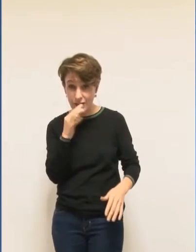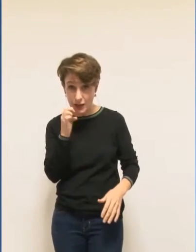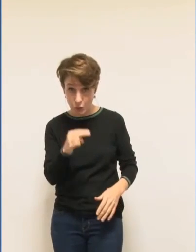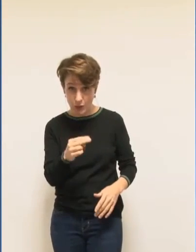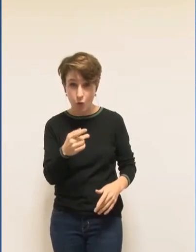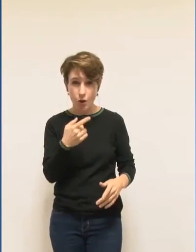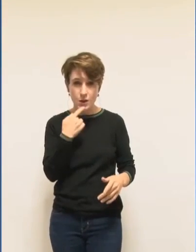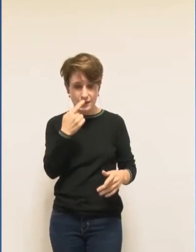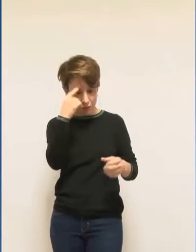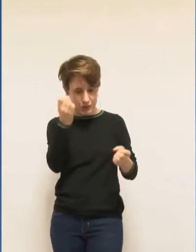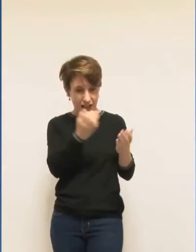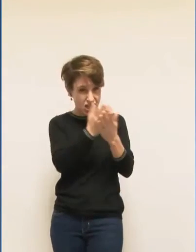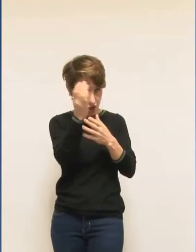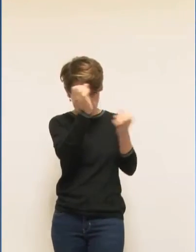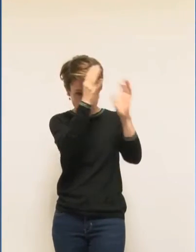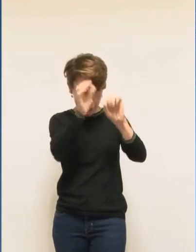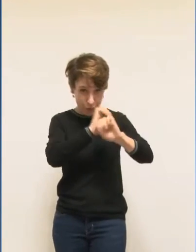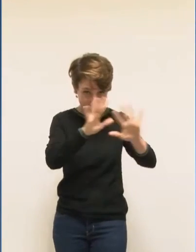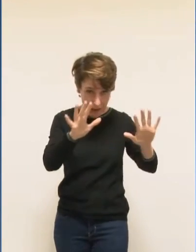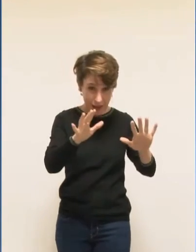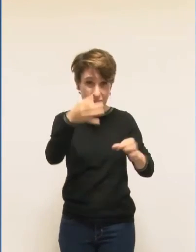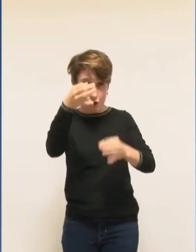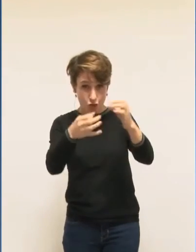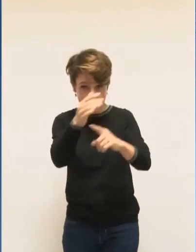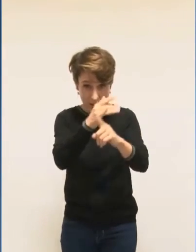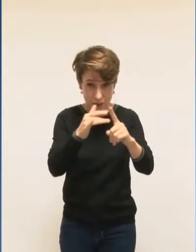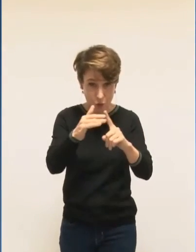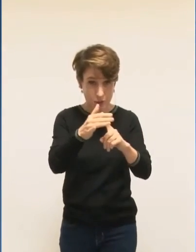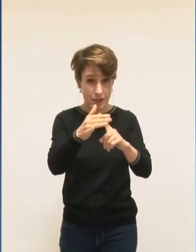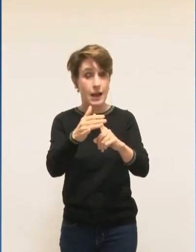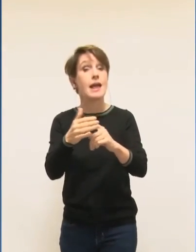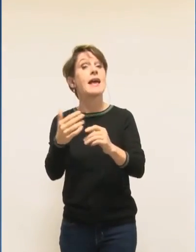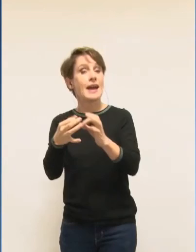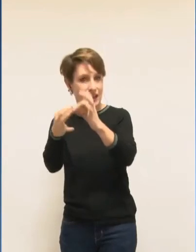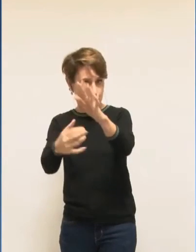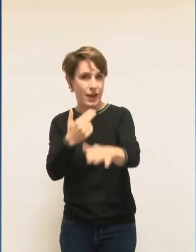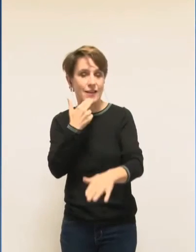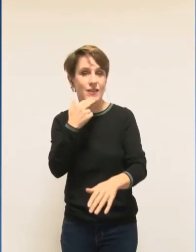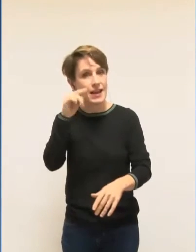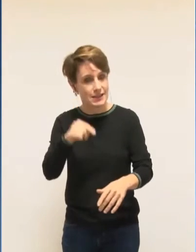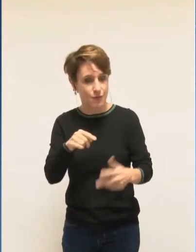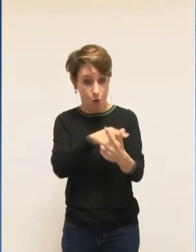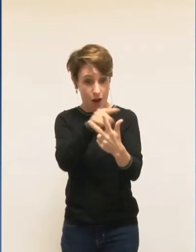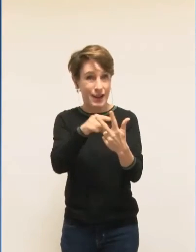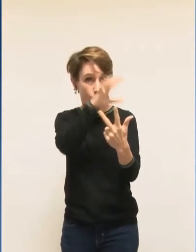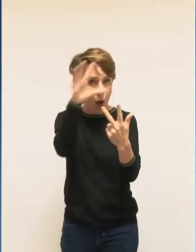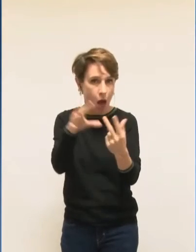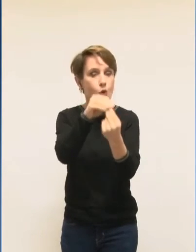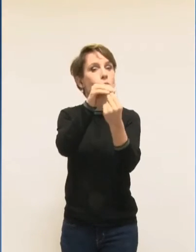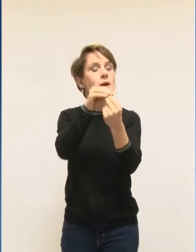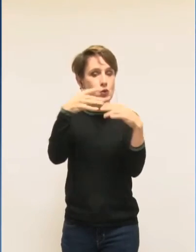sociale, de l'efficacité, une équation sans doute très difficile, mais c'est sans doute aussi celle qui